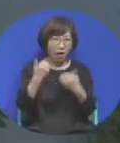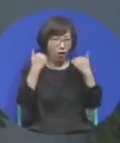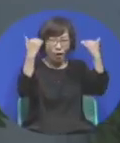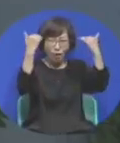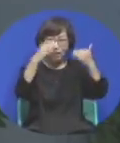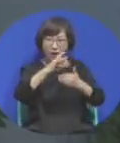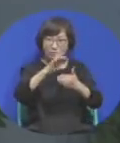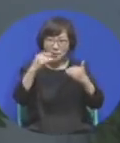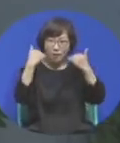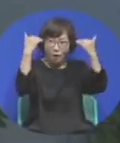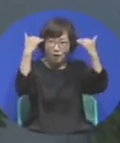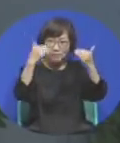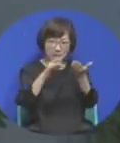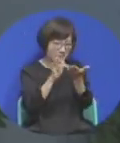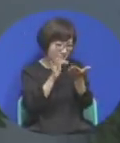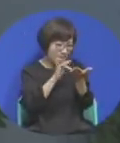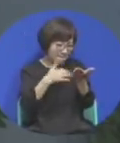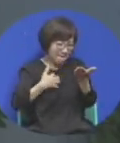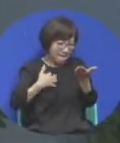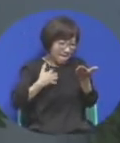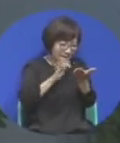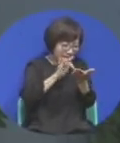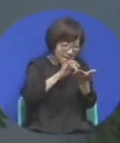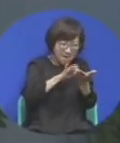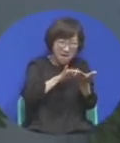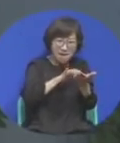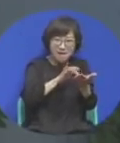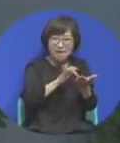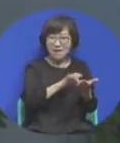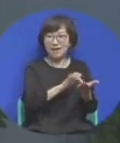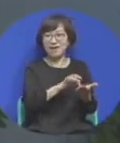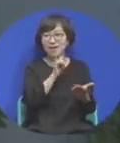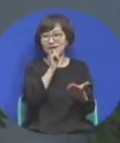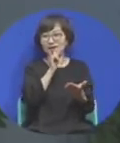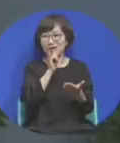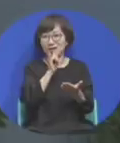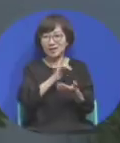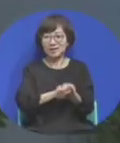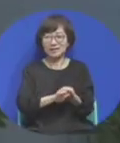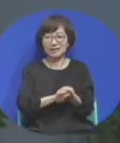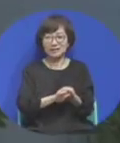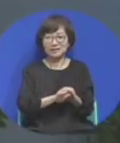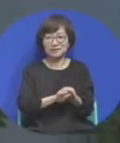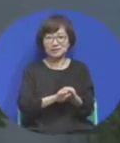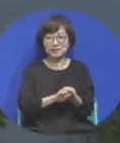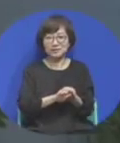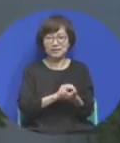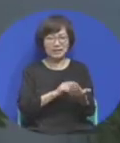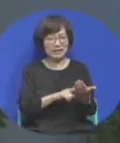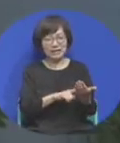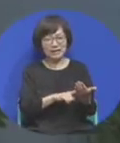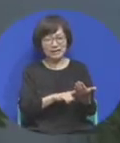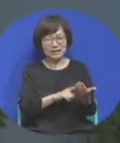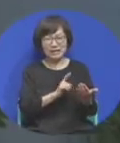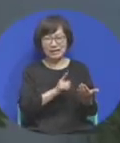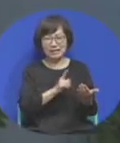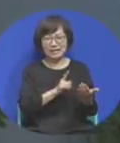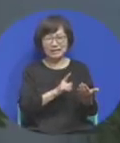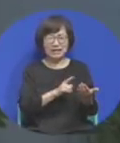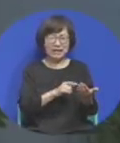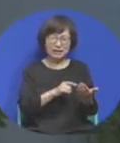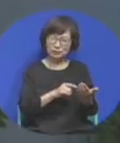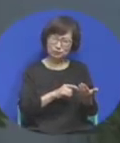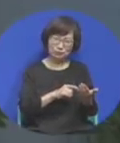do that, we might look at them and say, well, that's very cute. But when adults are doing that, we might think, oh, that's a little bit strange. 좀 그런 분은 보니까 귀엽다고 생각 안 들고